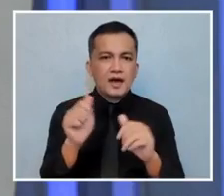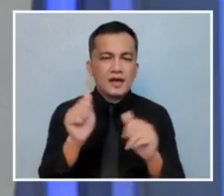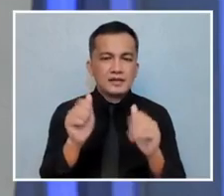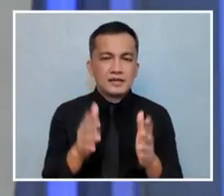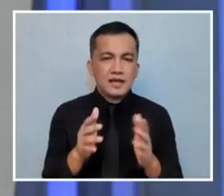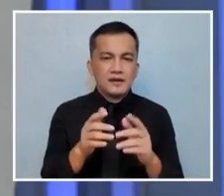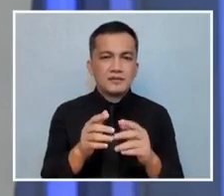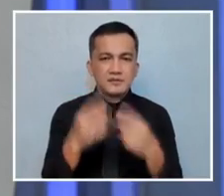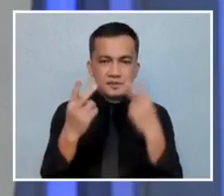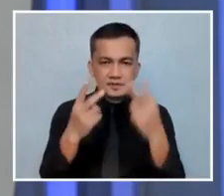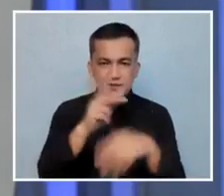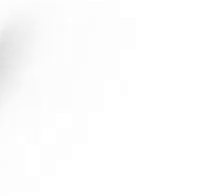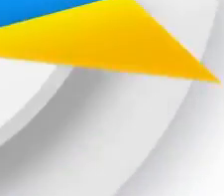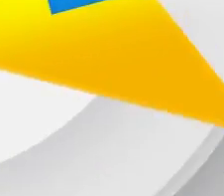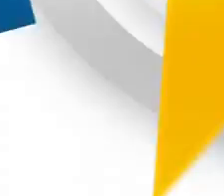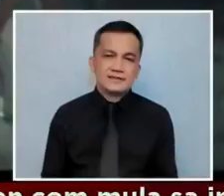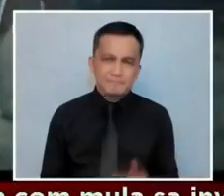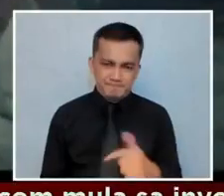Nagpapatrol, Ganiel Krishnan.